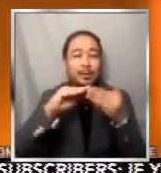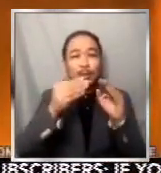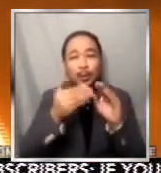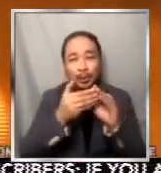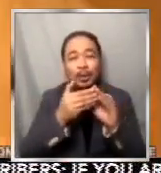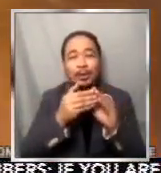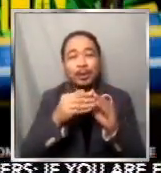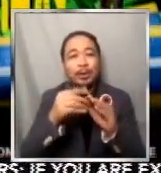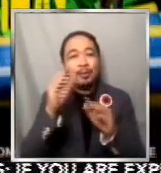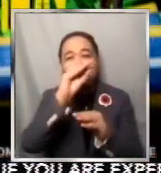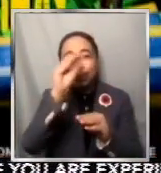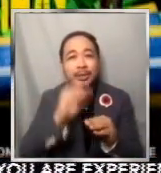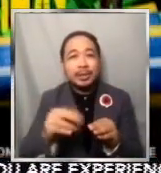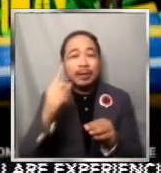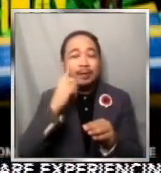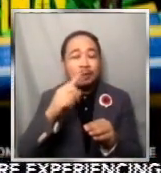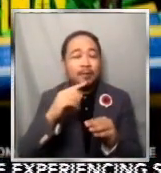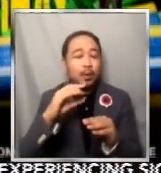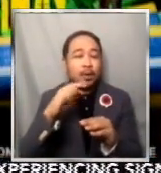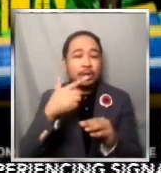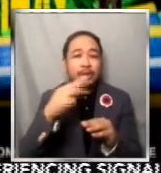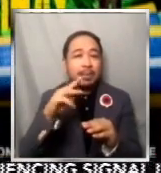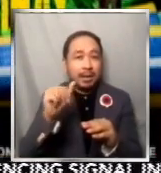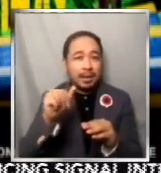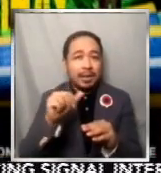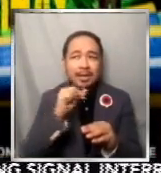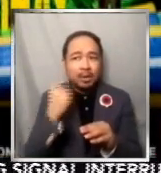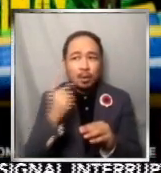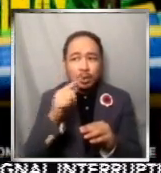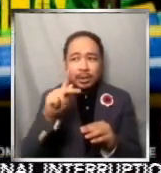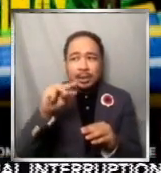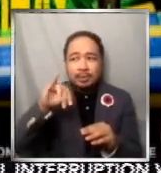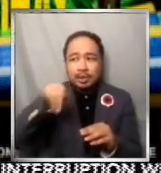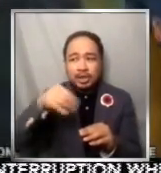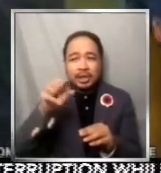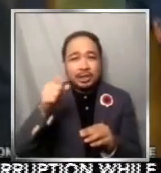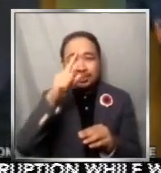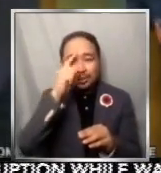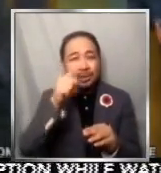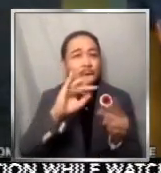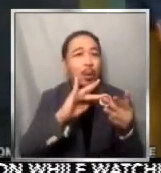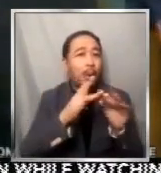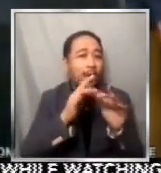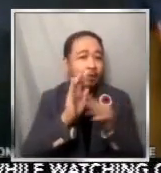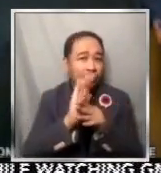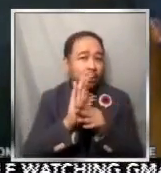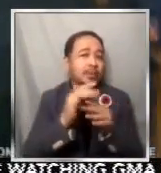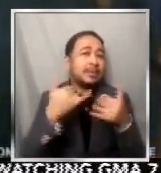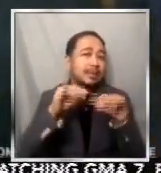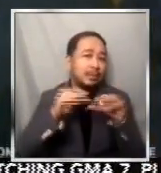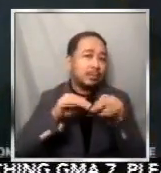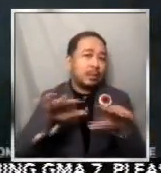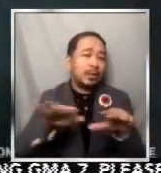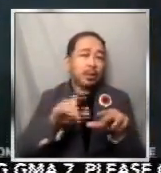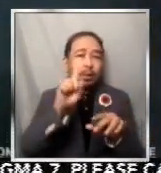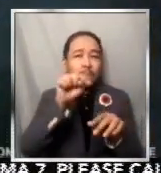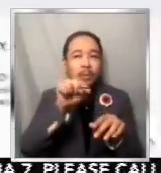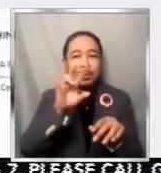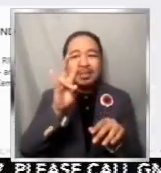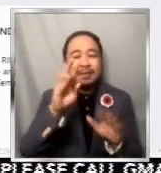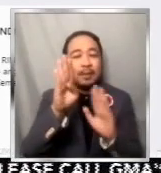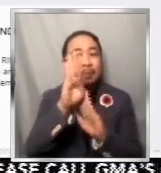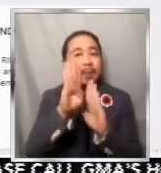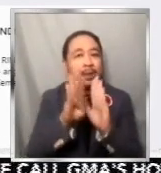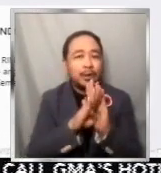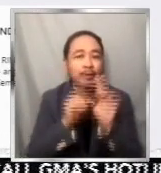Hindi lang sa TV umaarangkada ang KMJS dahil ang online videos ito umani na ng 1.7 billion views.